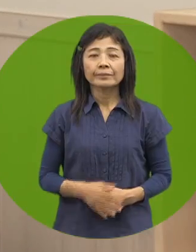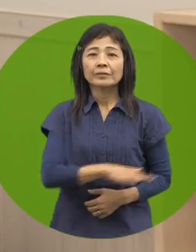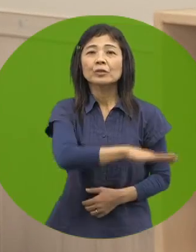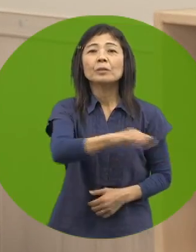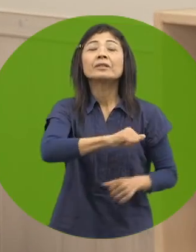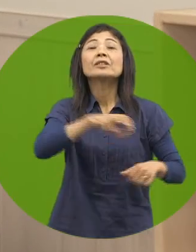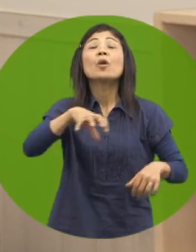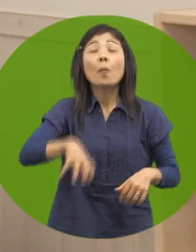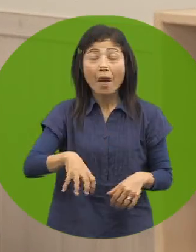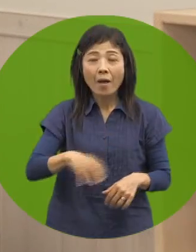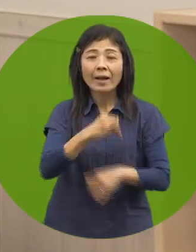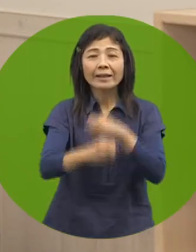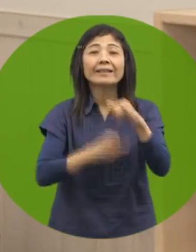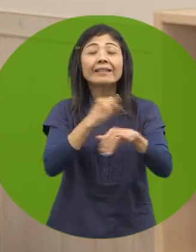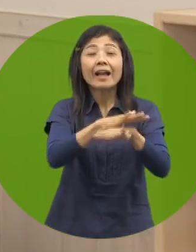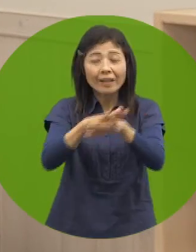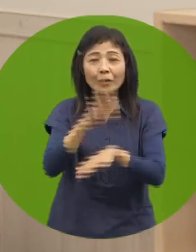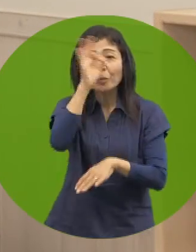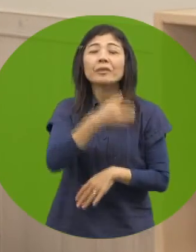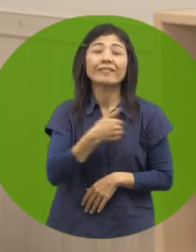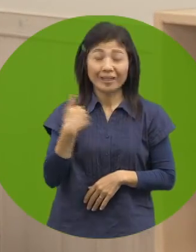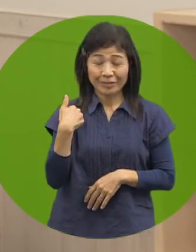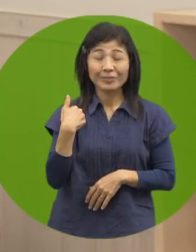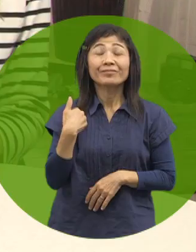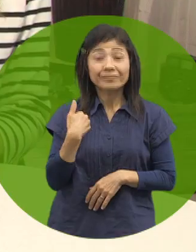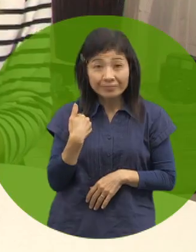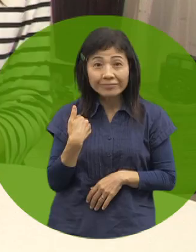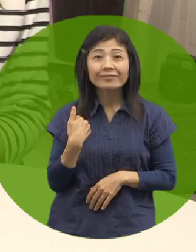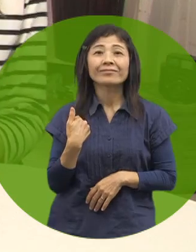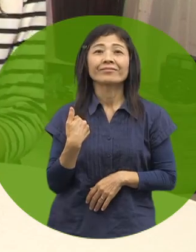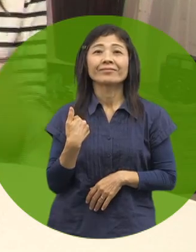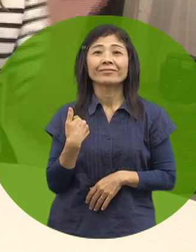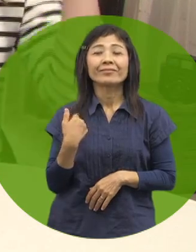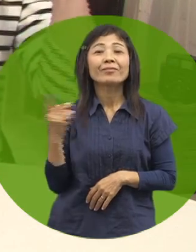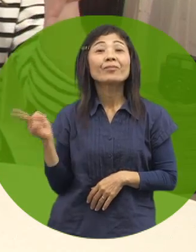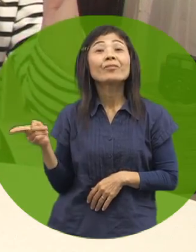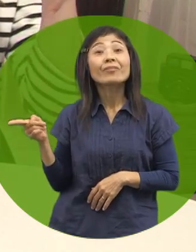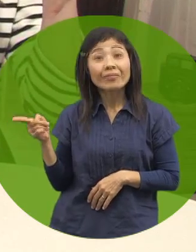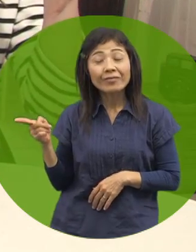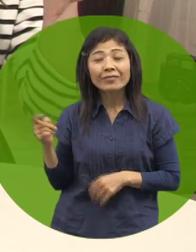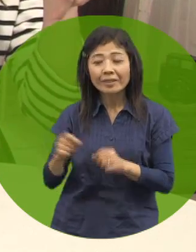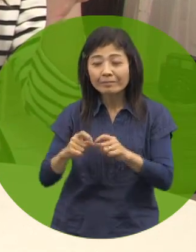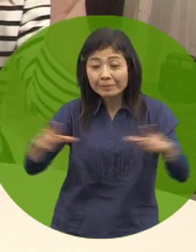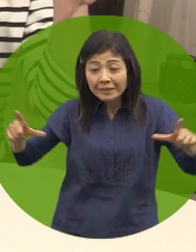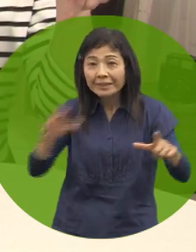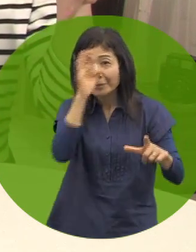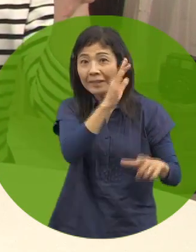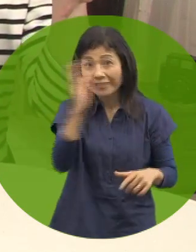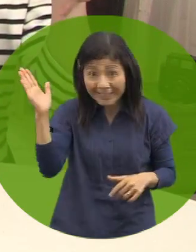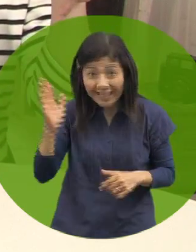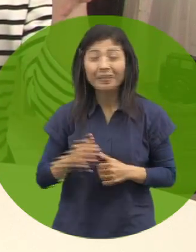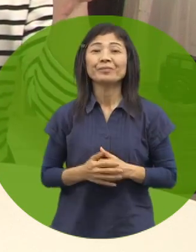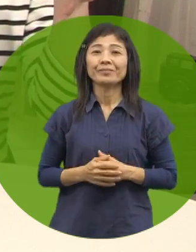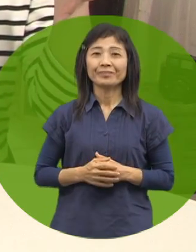うまんち広場はインターネットでもご覧いただけます。こちらへぜひアクセスしてくださいね。